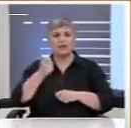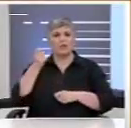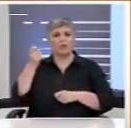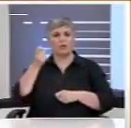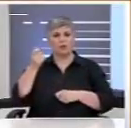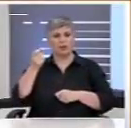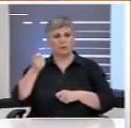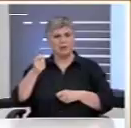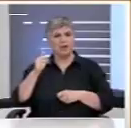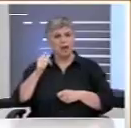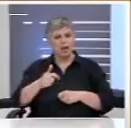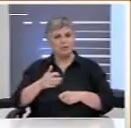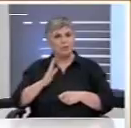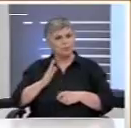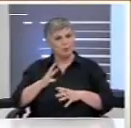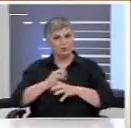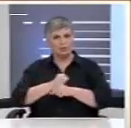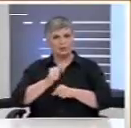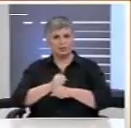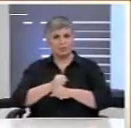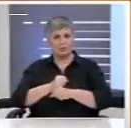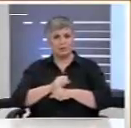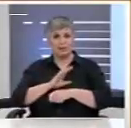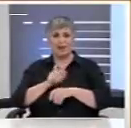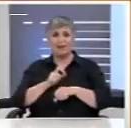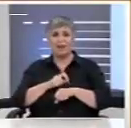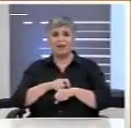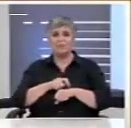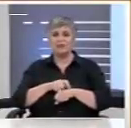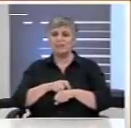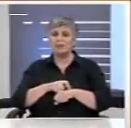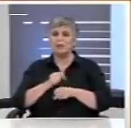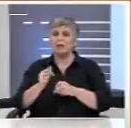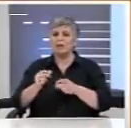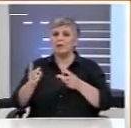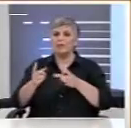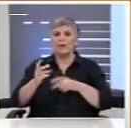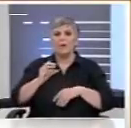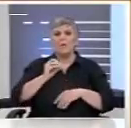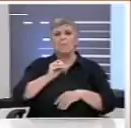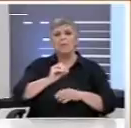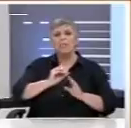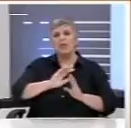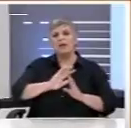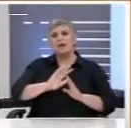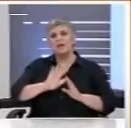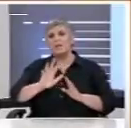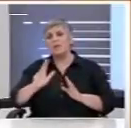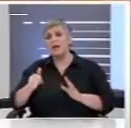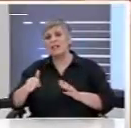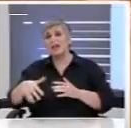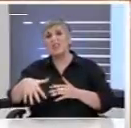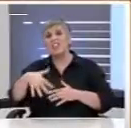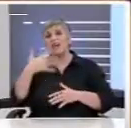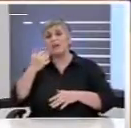οι ελαφρύνσεις τώρα είναι, ένα από τα μέτρα είναι 0 μέχρι 15 χρόνια